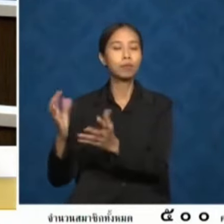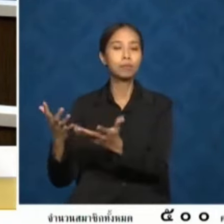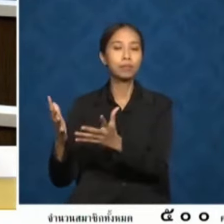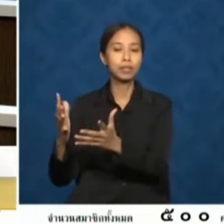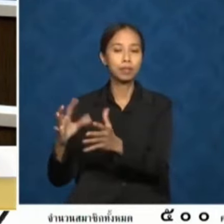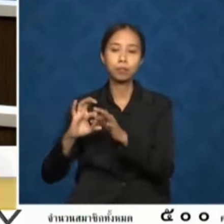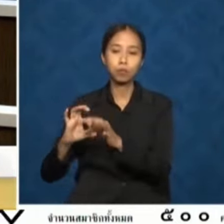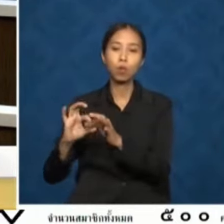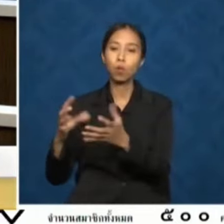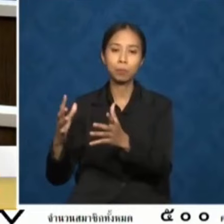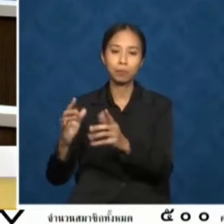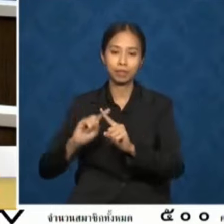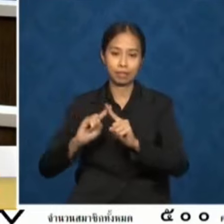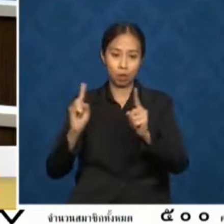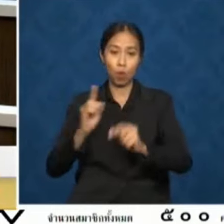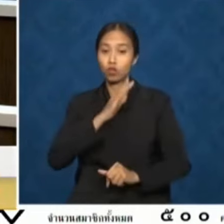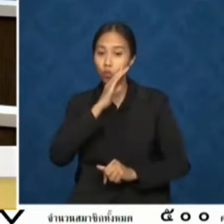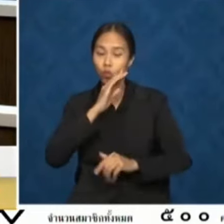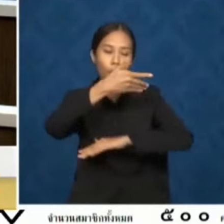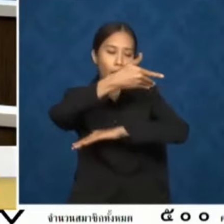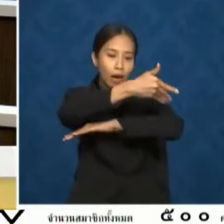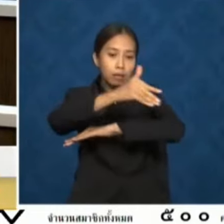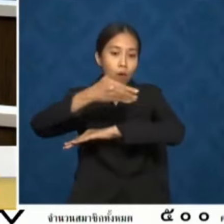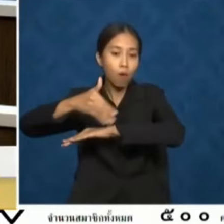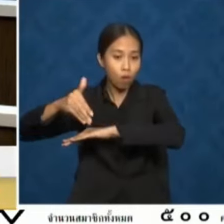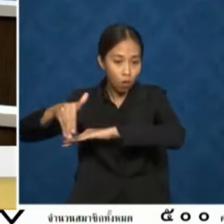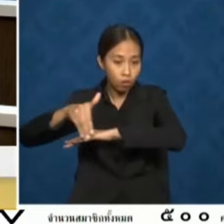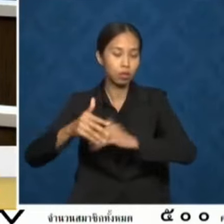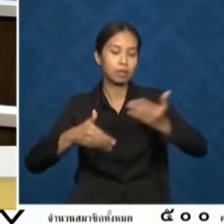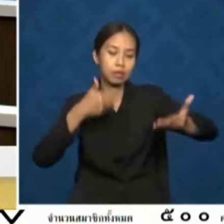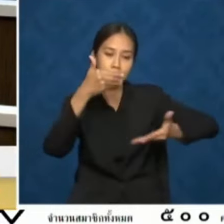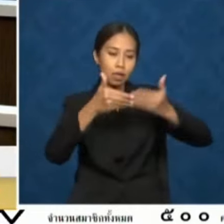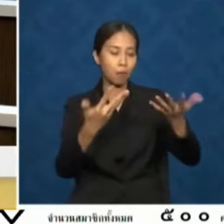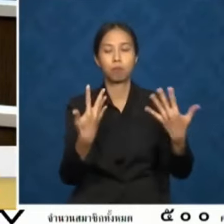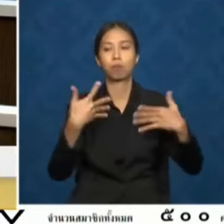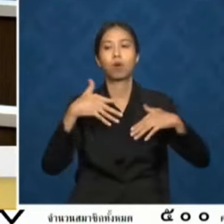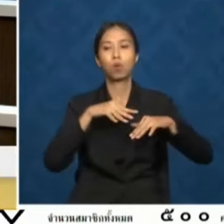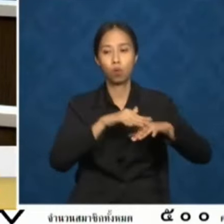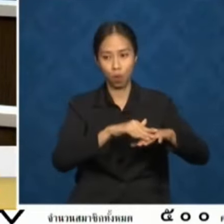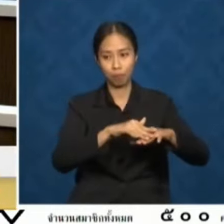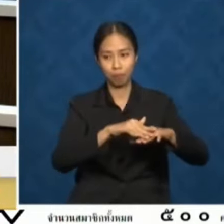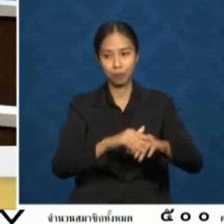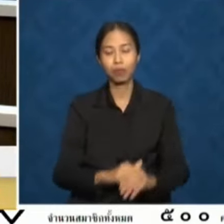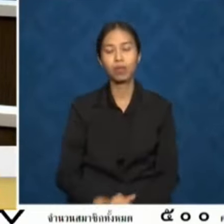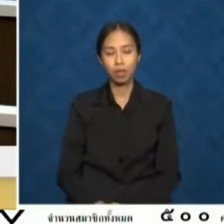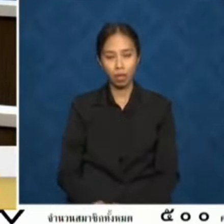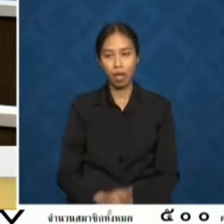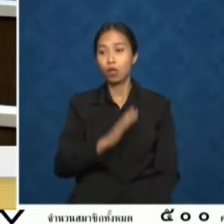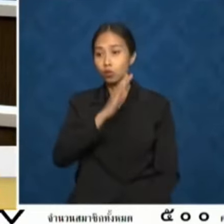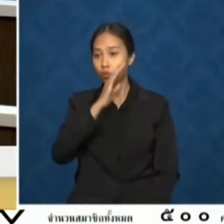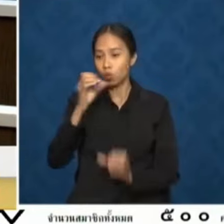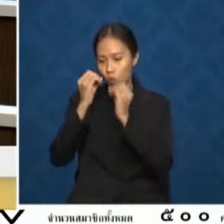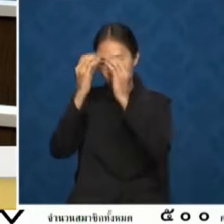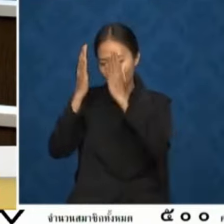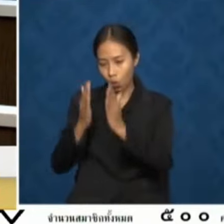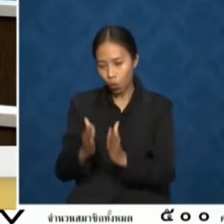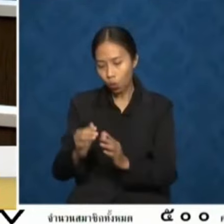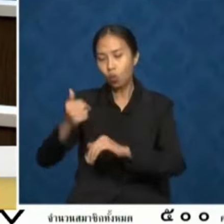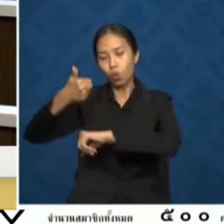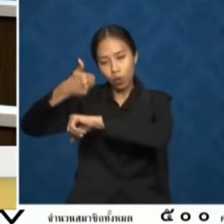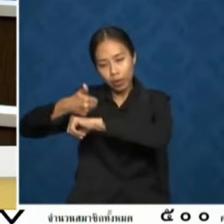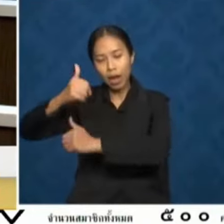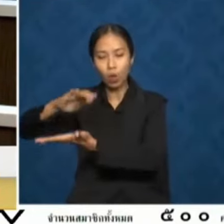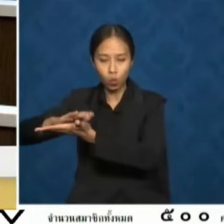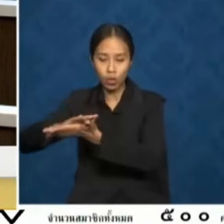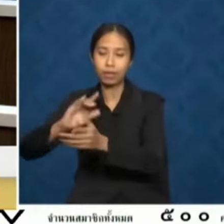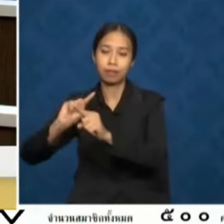ที่นักเรียนนักศึกษาออกไปข้างนอกรั้วโรงเรียนความเป็นผู้บริหารก็ดีครูบาอาจารย์ก็ดีก็ต้องเฝ้